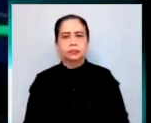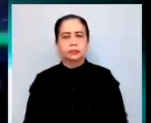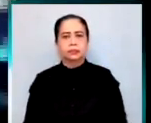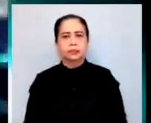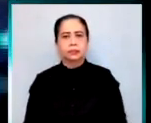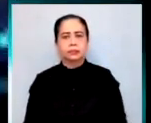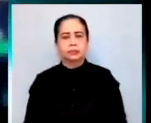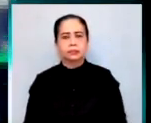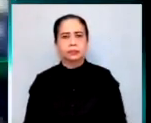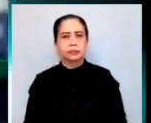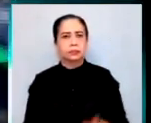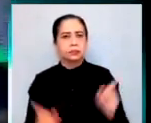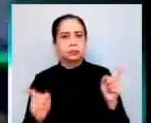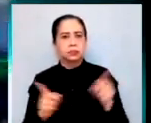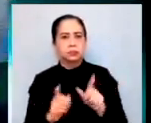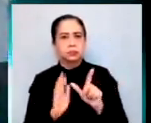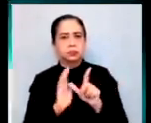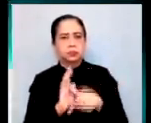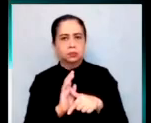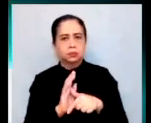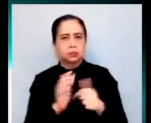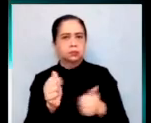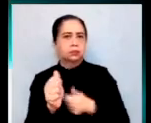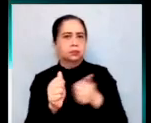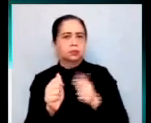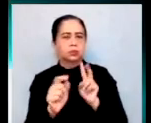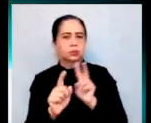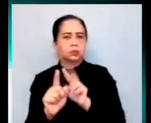Ilang sandali pa, sinundan ng dalawa ang isang